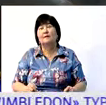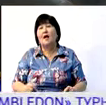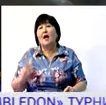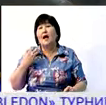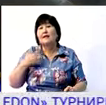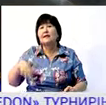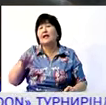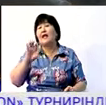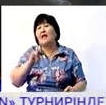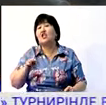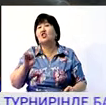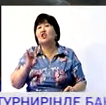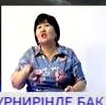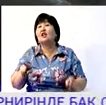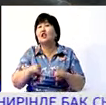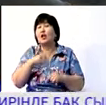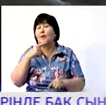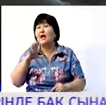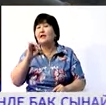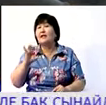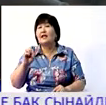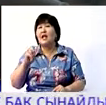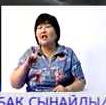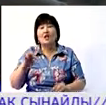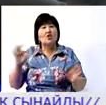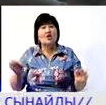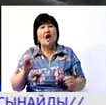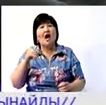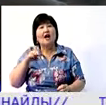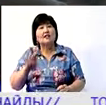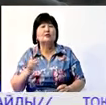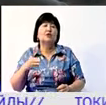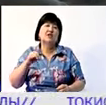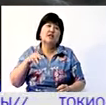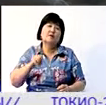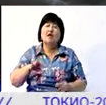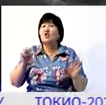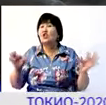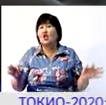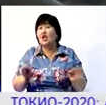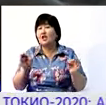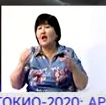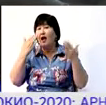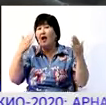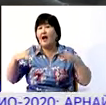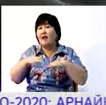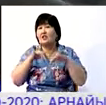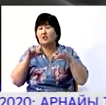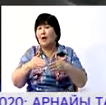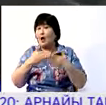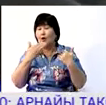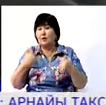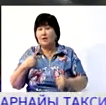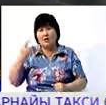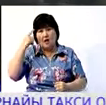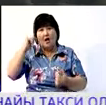Сырелі, жырелі деп атайтып тұрғаны, сырелі ешқашан осы. Айтыс болсын, терме болсын, ешқашан бір. Халық жиналмай қалған кезі болған емес. Мен